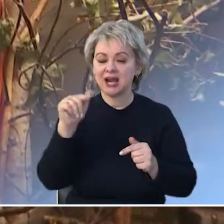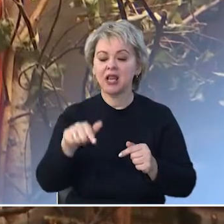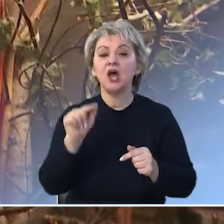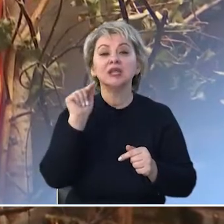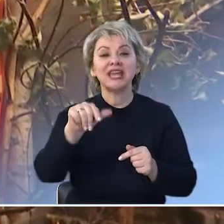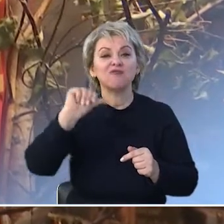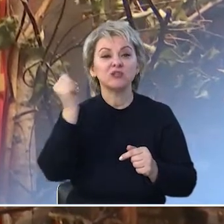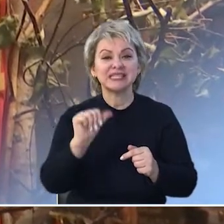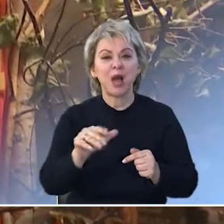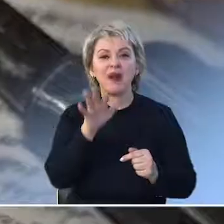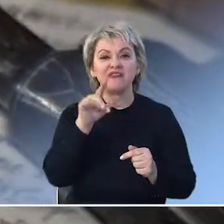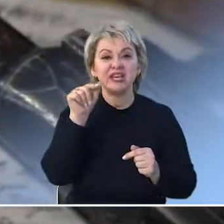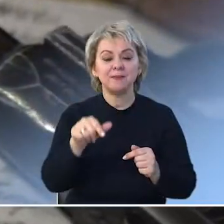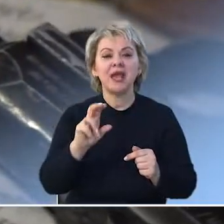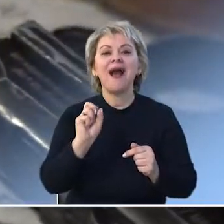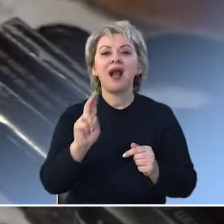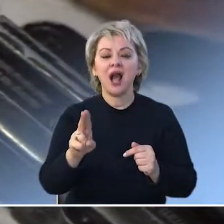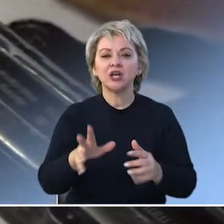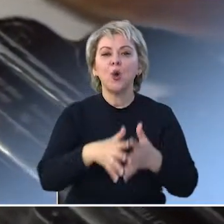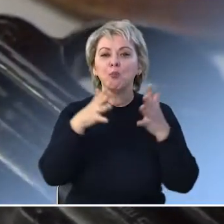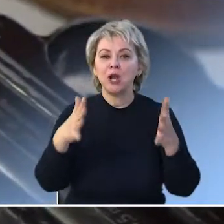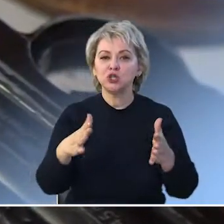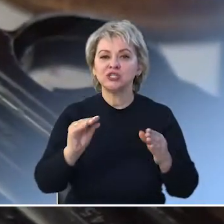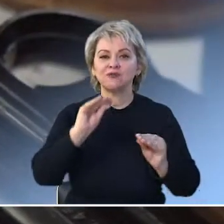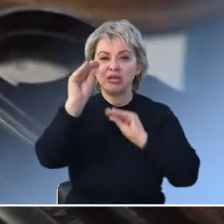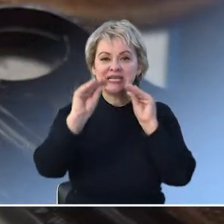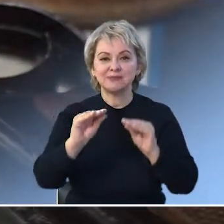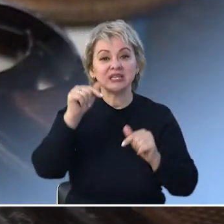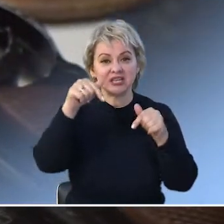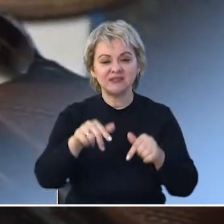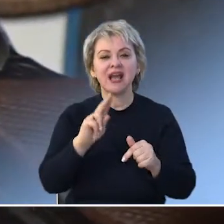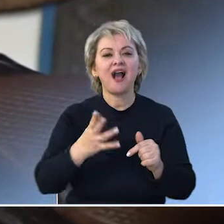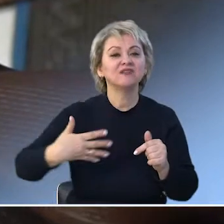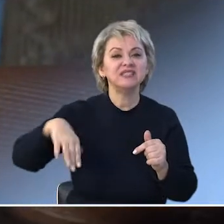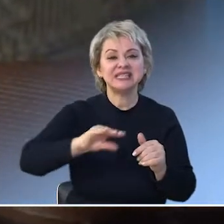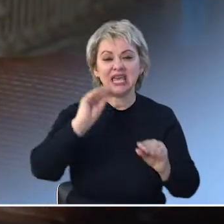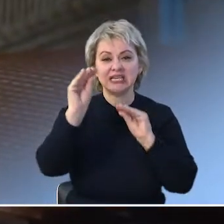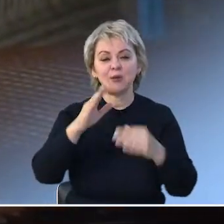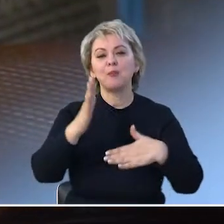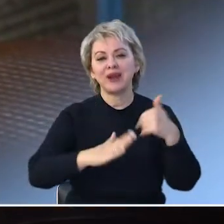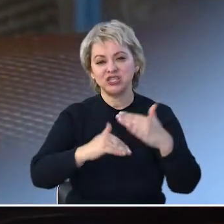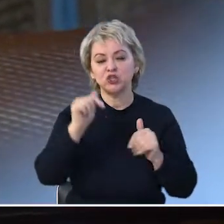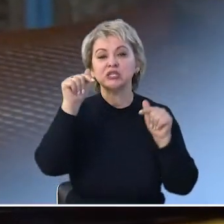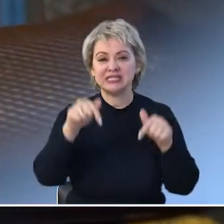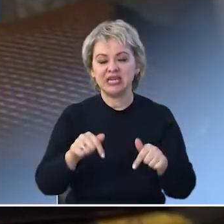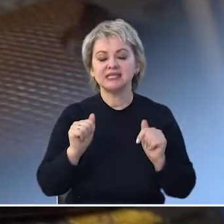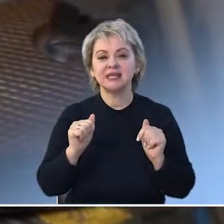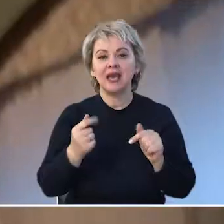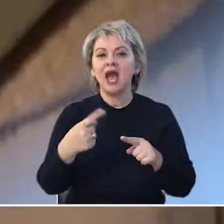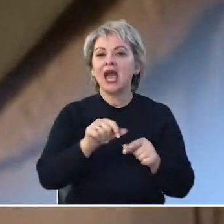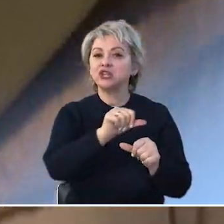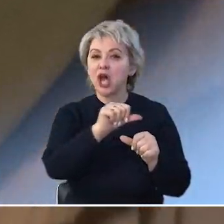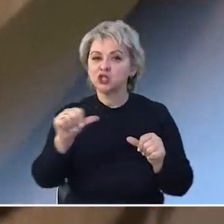зеркало того самого времени, как и большинство экспонатов здесь, так, как и все экспонаты практически